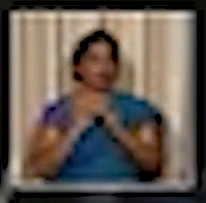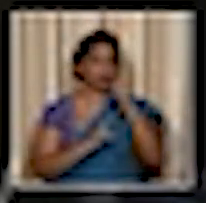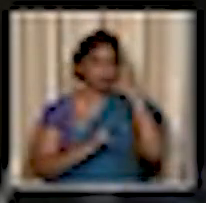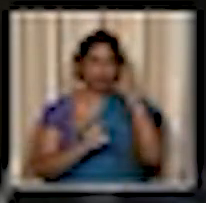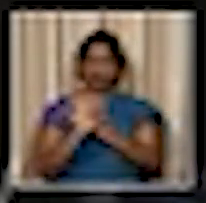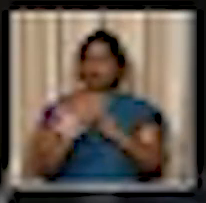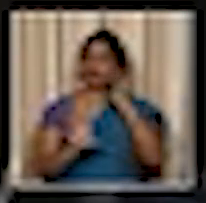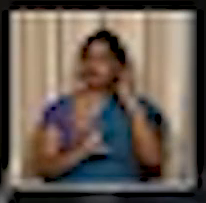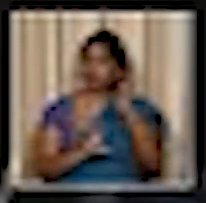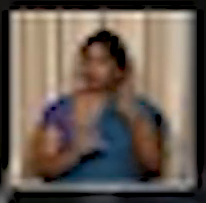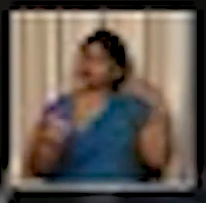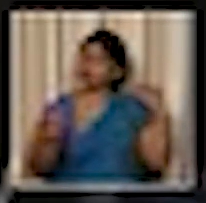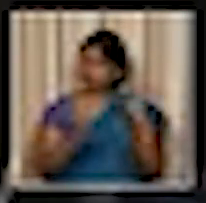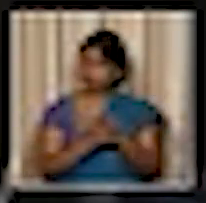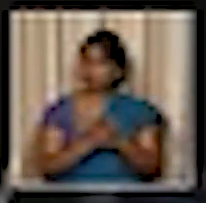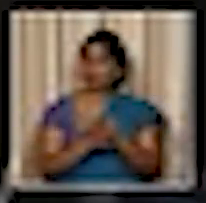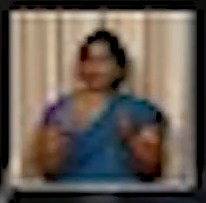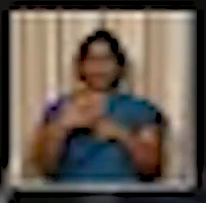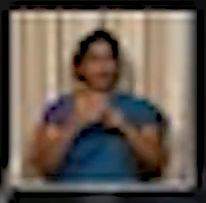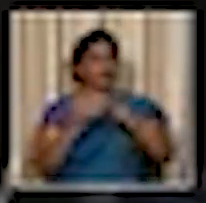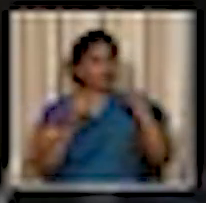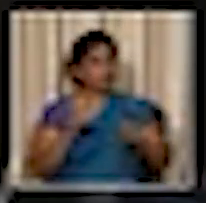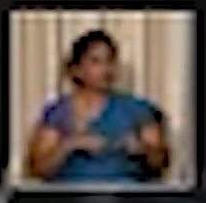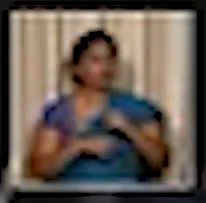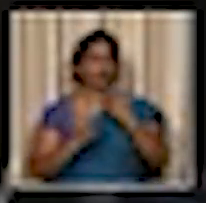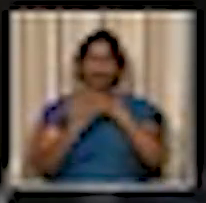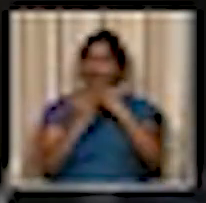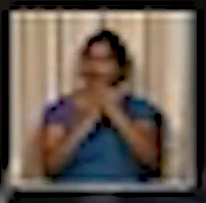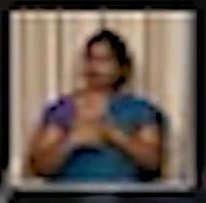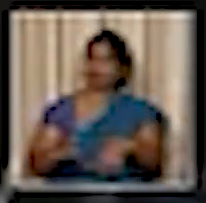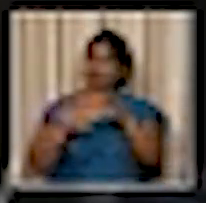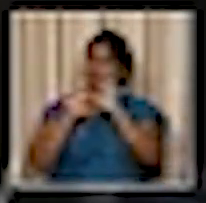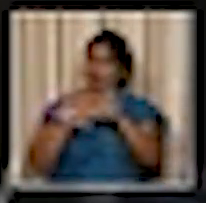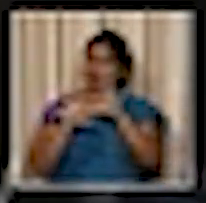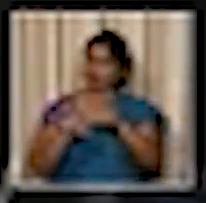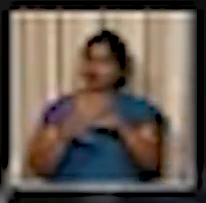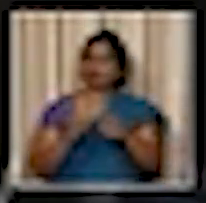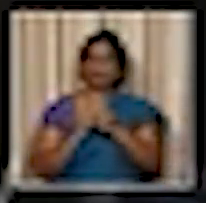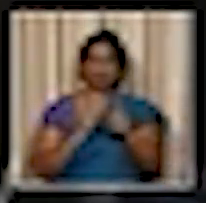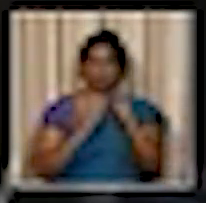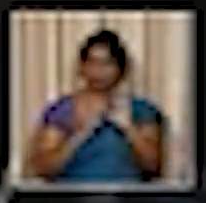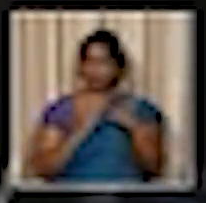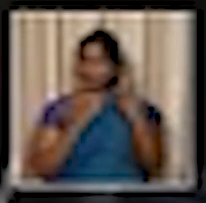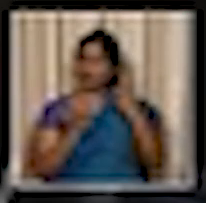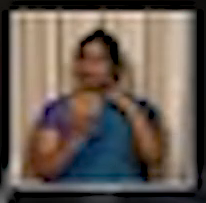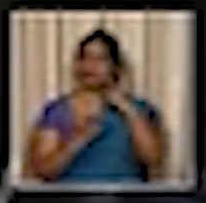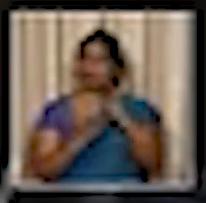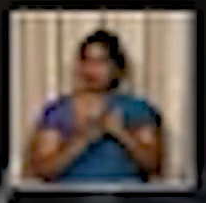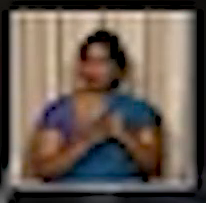අවුරුදු 2ක් තිස්සේ කැබිනට් මණ්ඩලයේ පවා කරුණු ඉදිරිපත් කරමින් දීර්ඝ වශයෙන් කටයුතු කරලා තමයි බොහොම